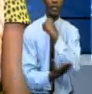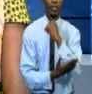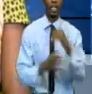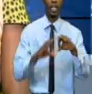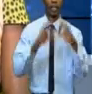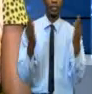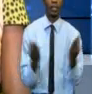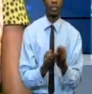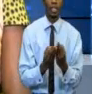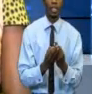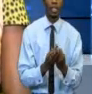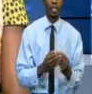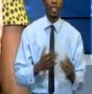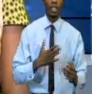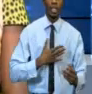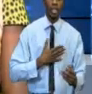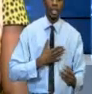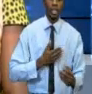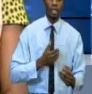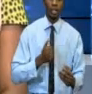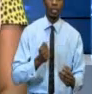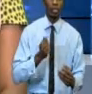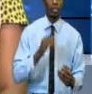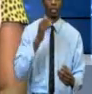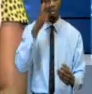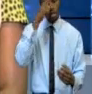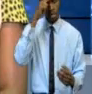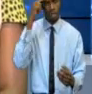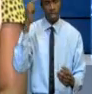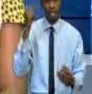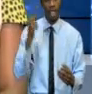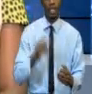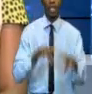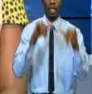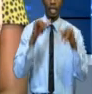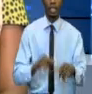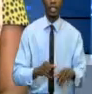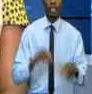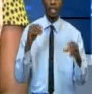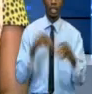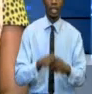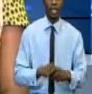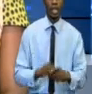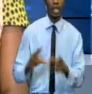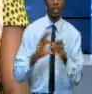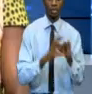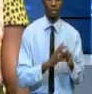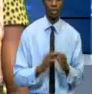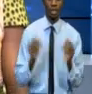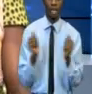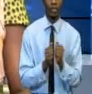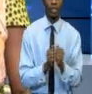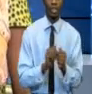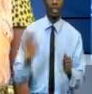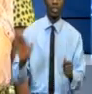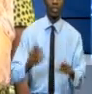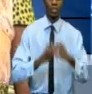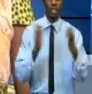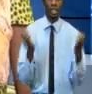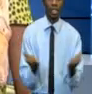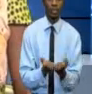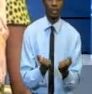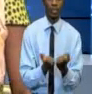population congolaise de rester en communion avec le TP Mazembe Anglebert. Il a évoqué le pourquoi de son départ en retard et le